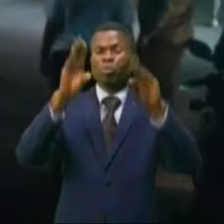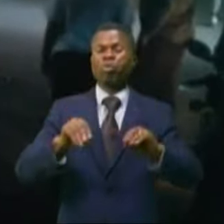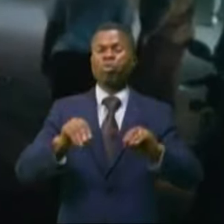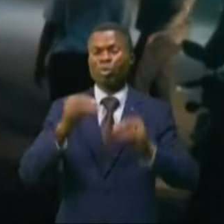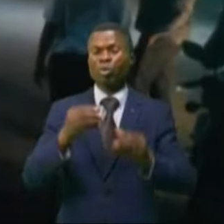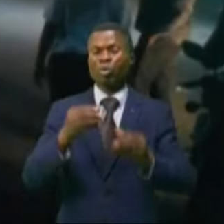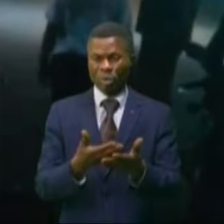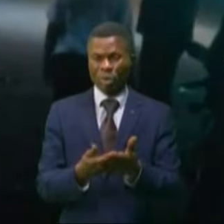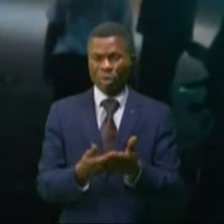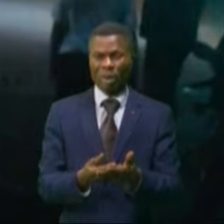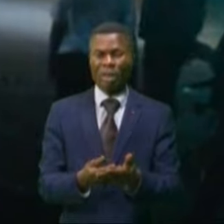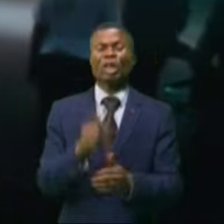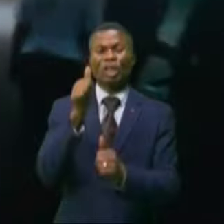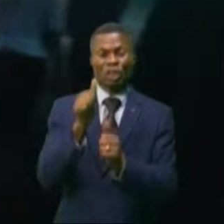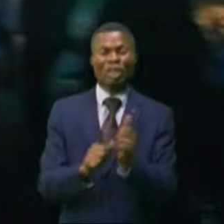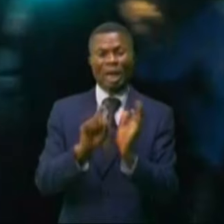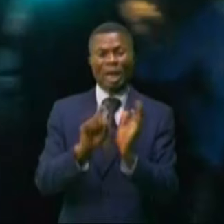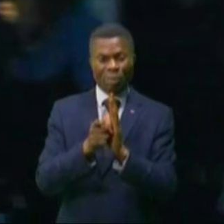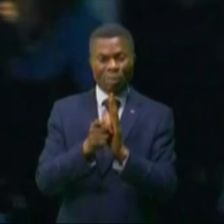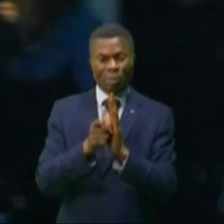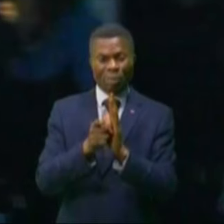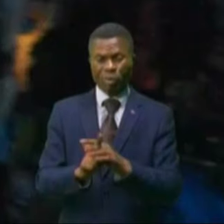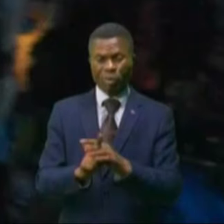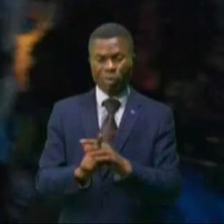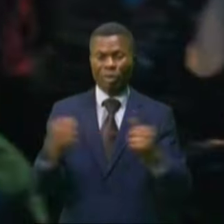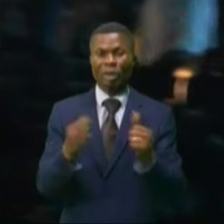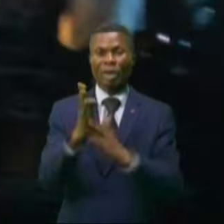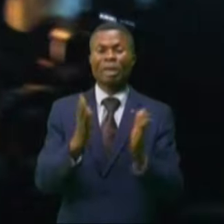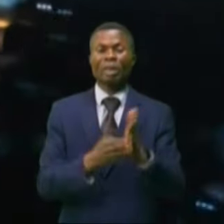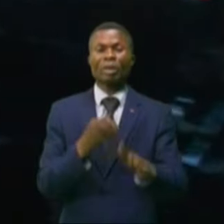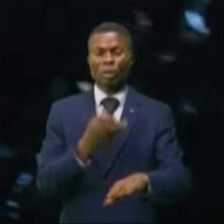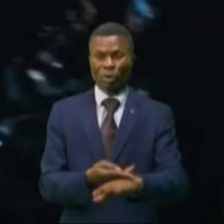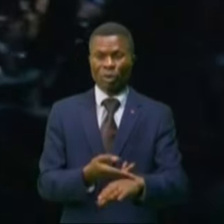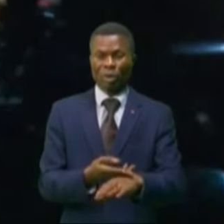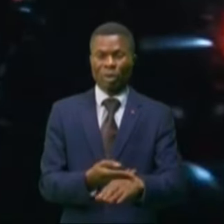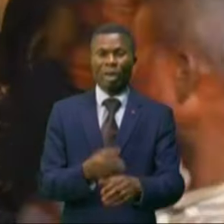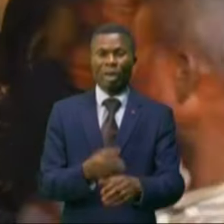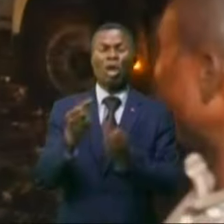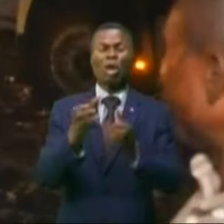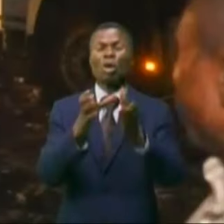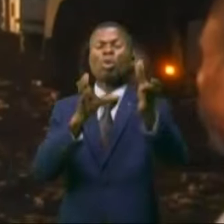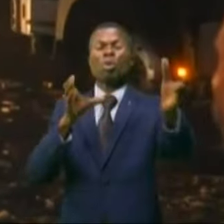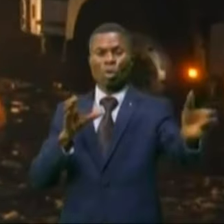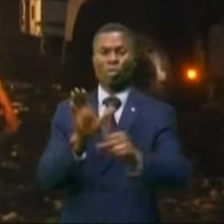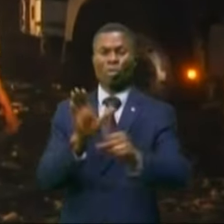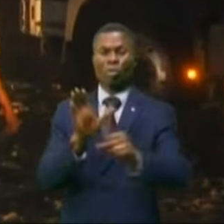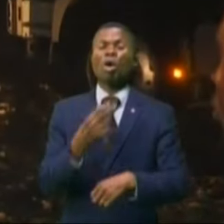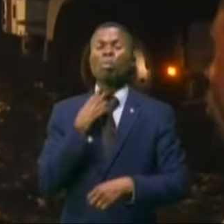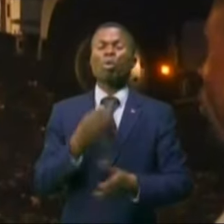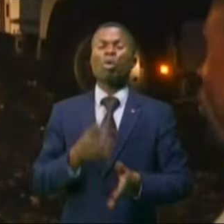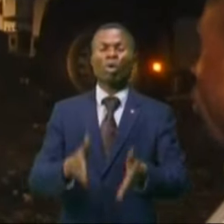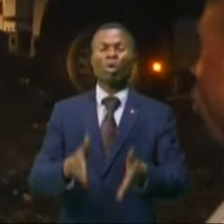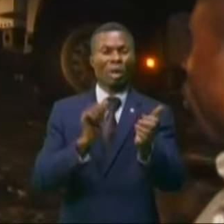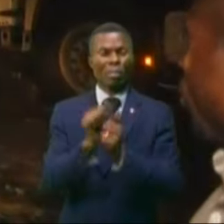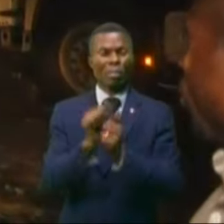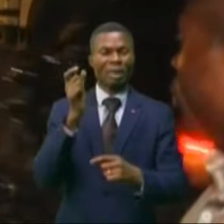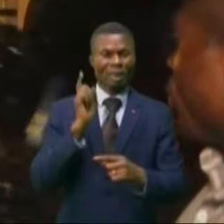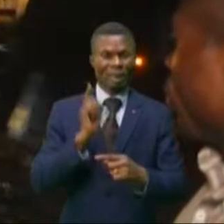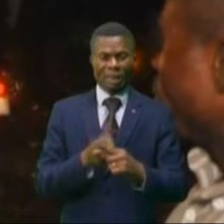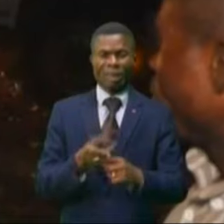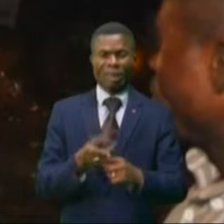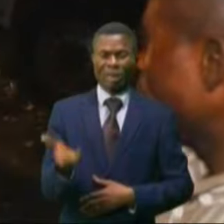un accident sur ce tronçon. Tabatoza 19h, Tabama remorque. Et Kalinzela. Sur la route